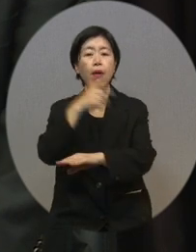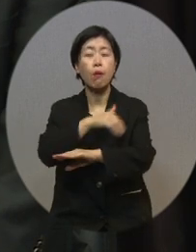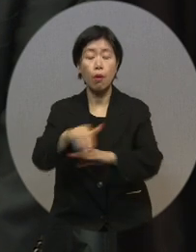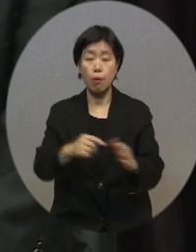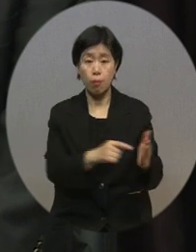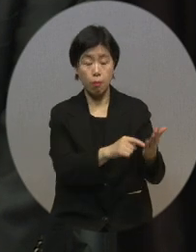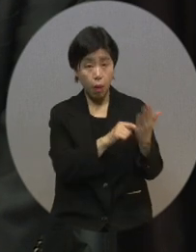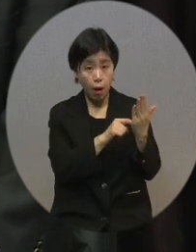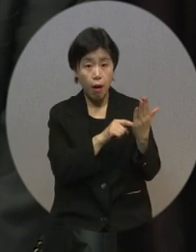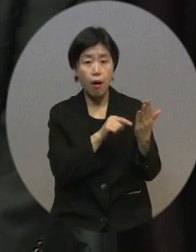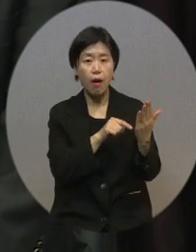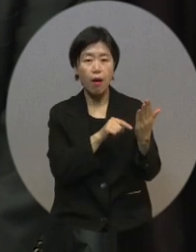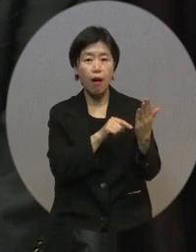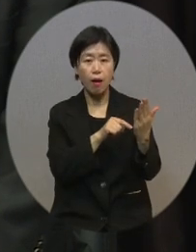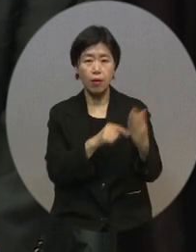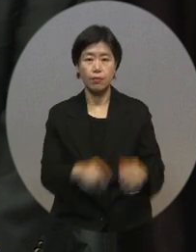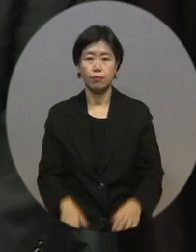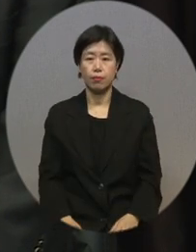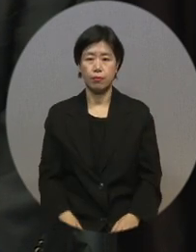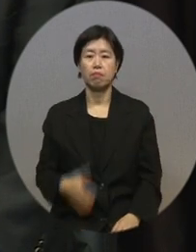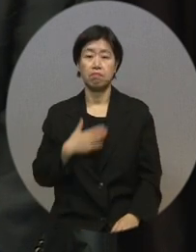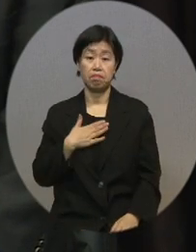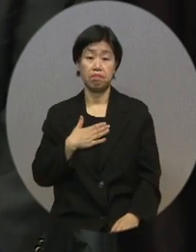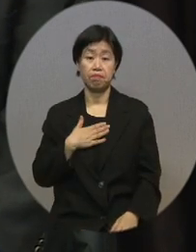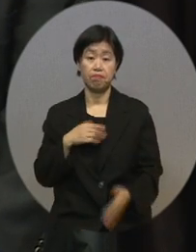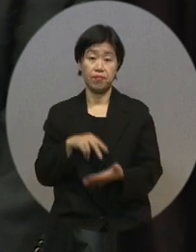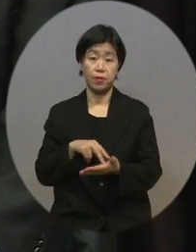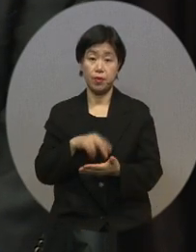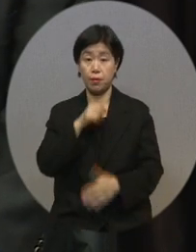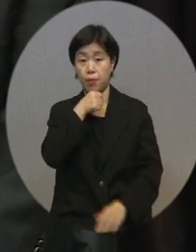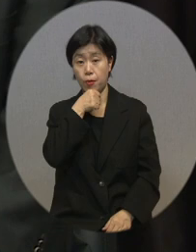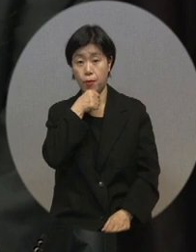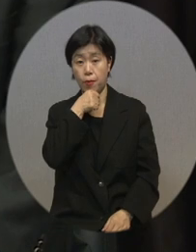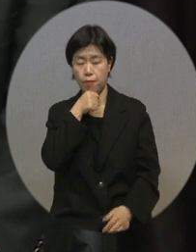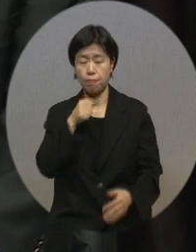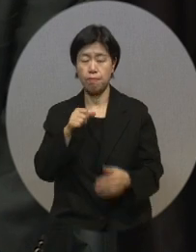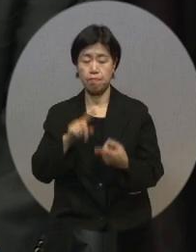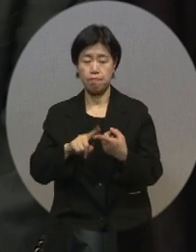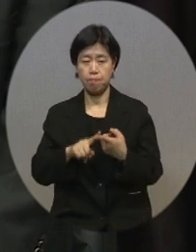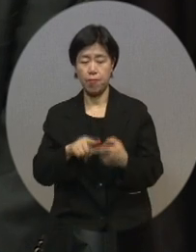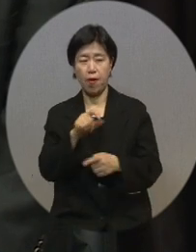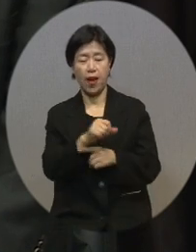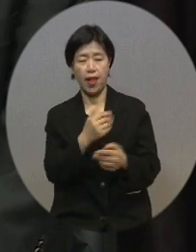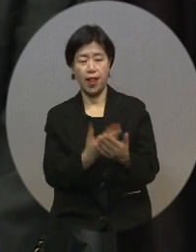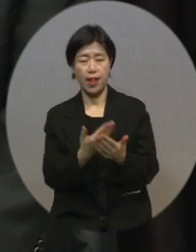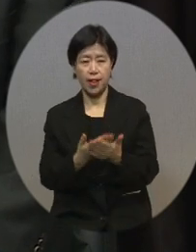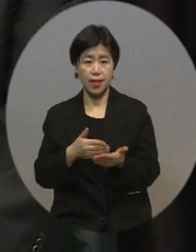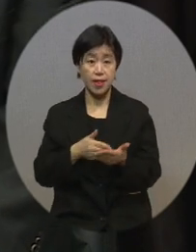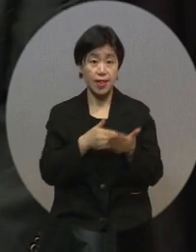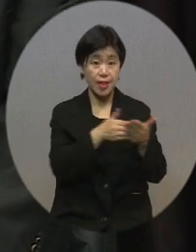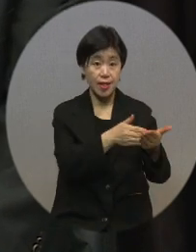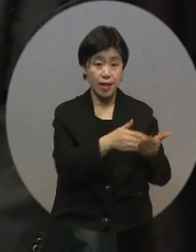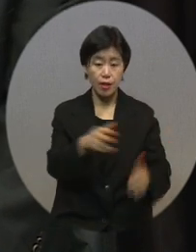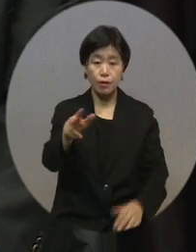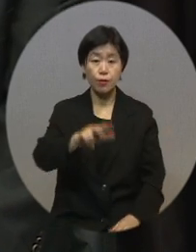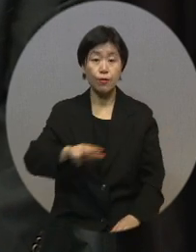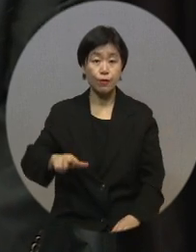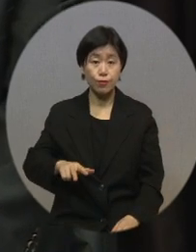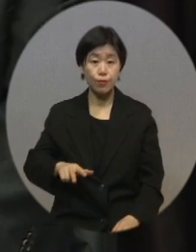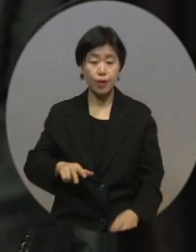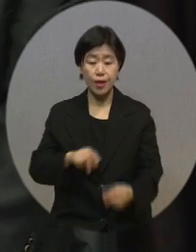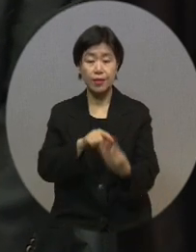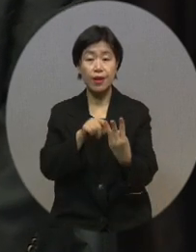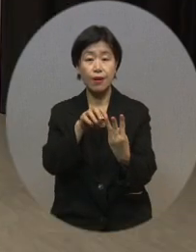저희 중구 명동도 신청을 했고 그 가운데서 이제 전국적으로 세 군데가 됐는데 그 하나가 이제